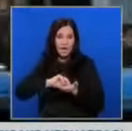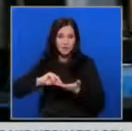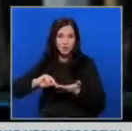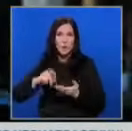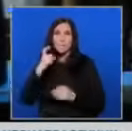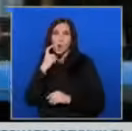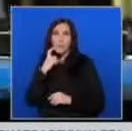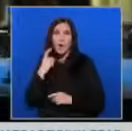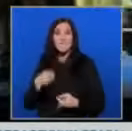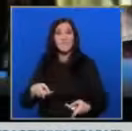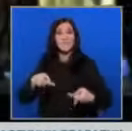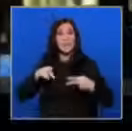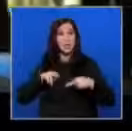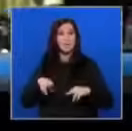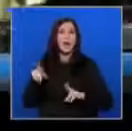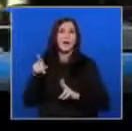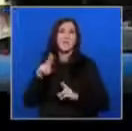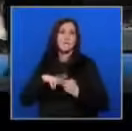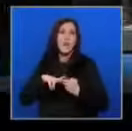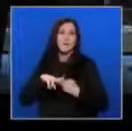Богданов, а възстановката на Вера Петрова.